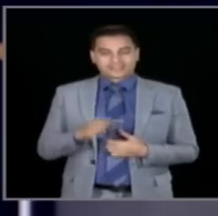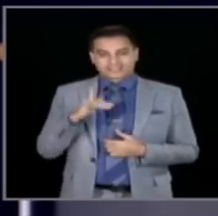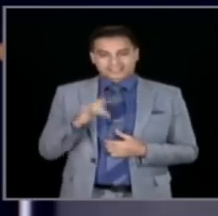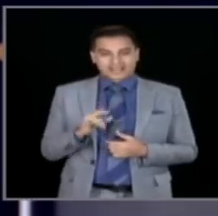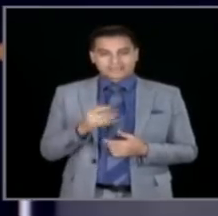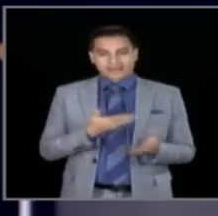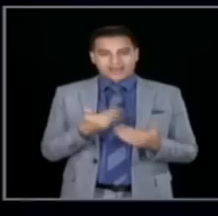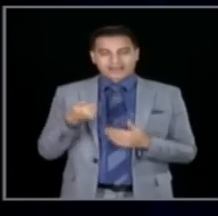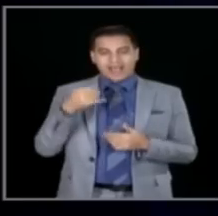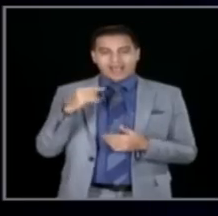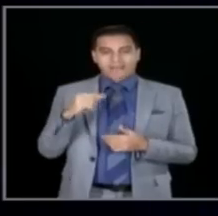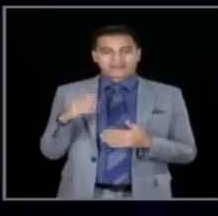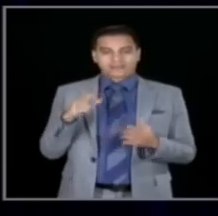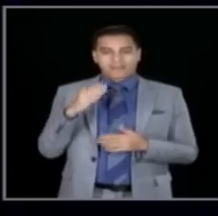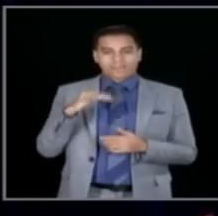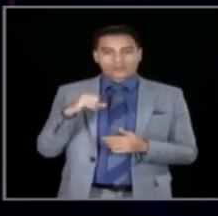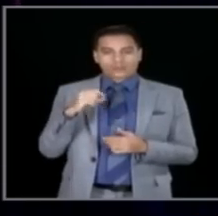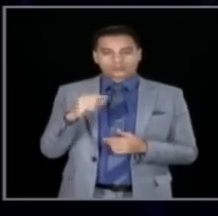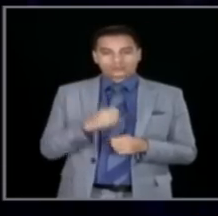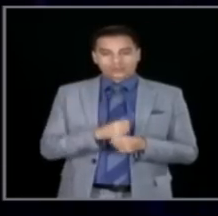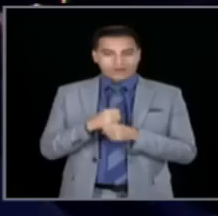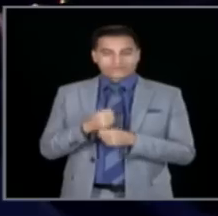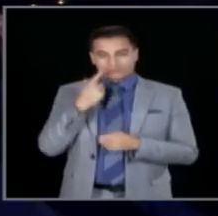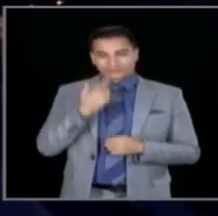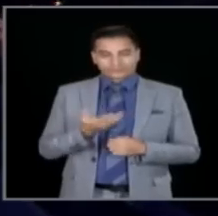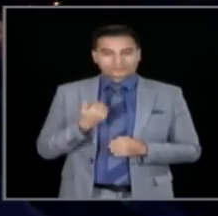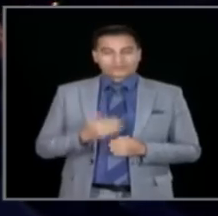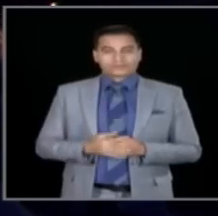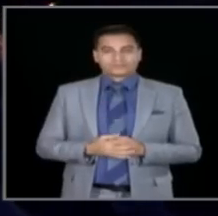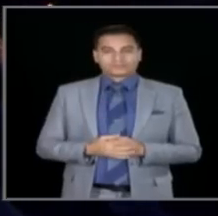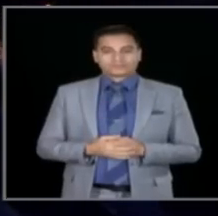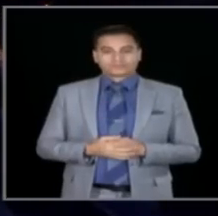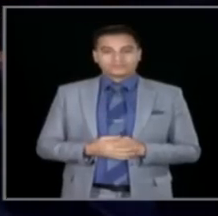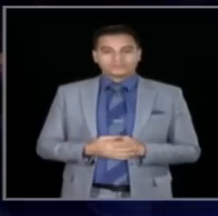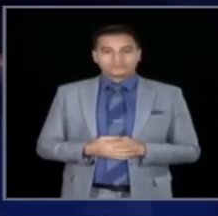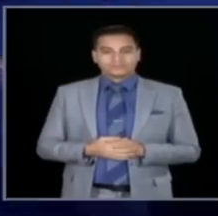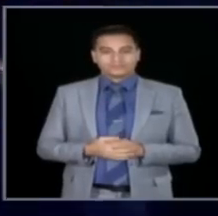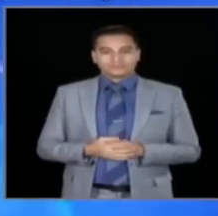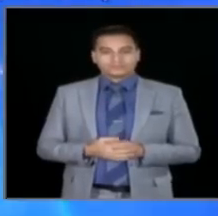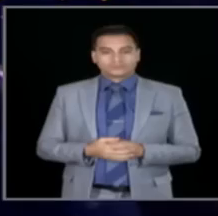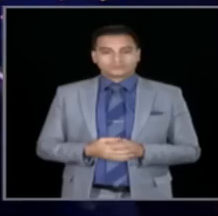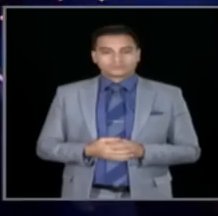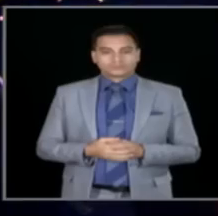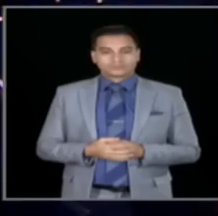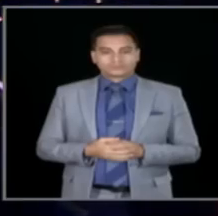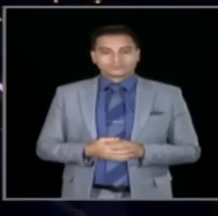سليم، عايزين أحمد محمود ينضم لينا، هنشوف أحمد محمود هيعمل إيه.